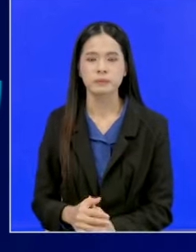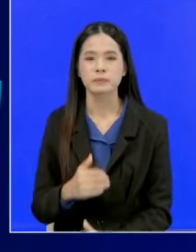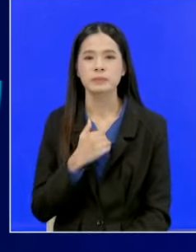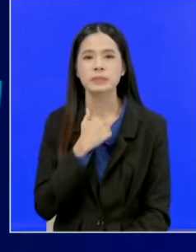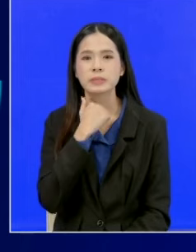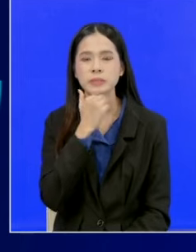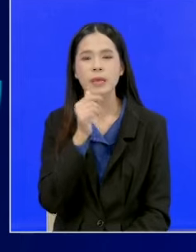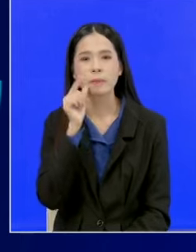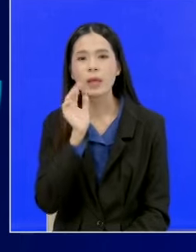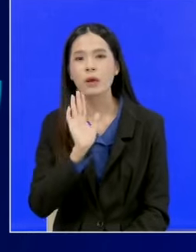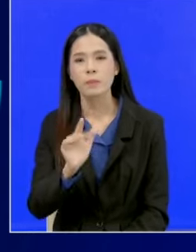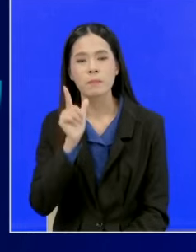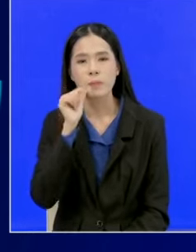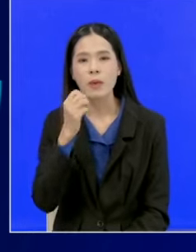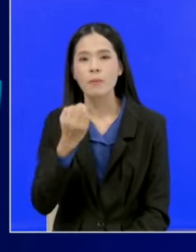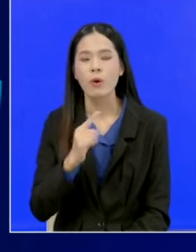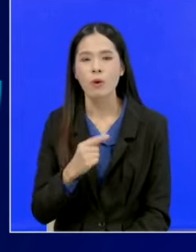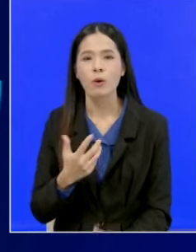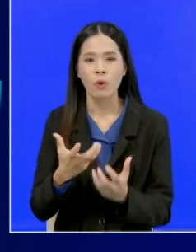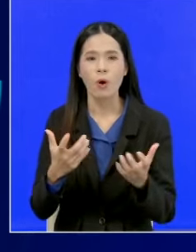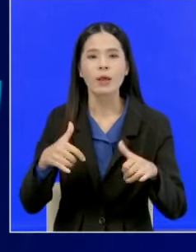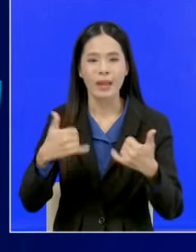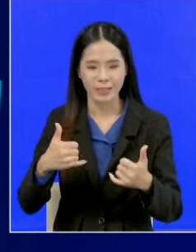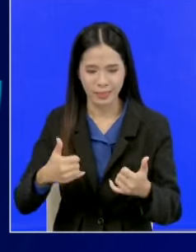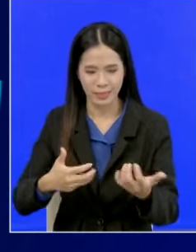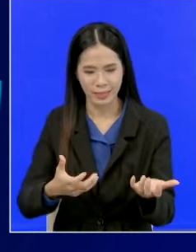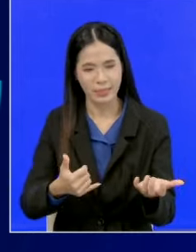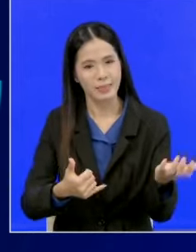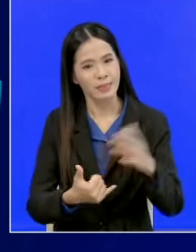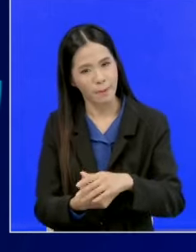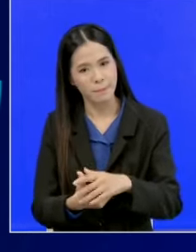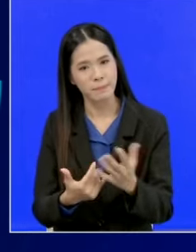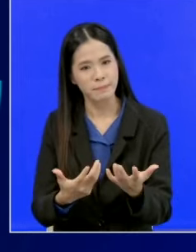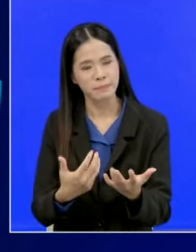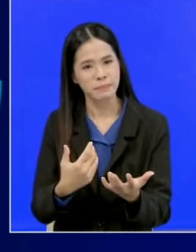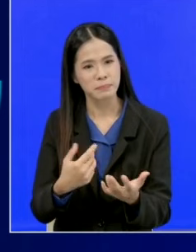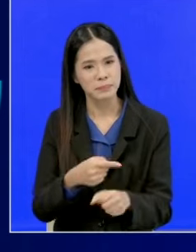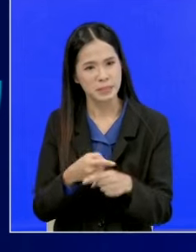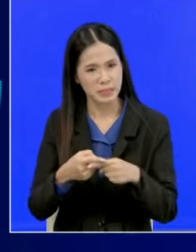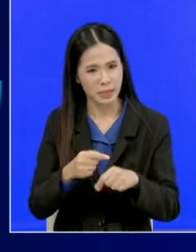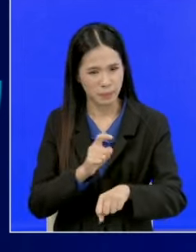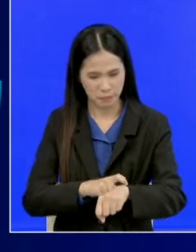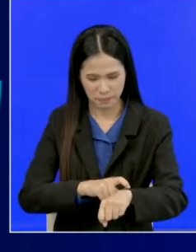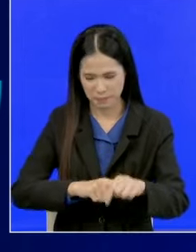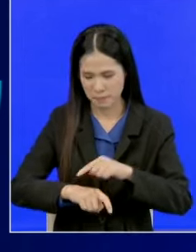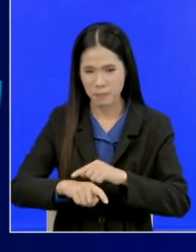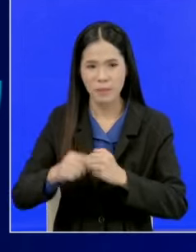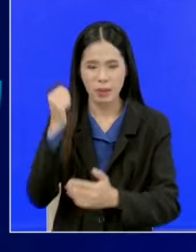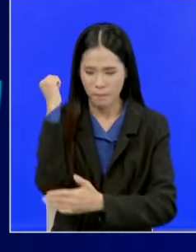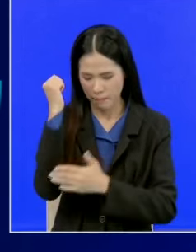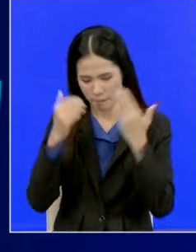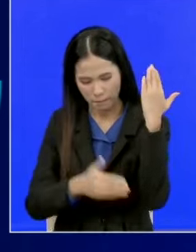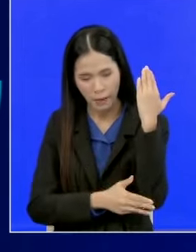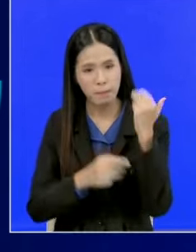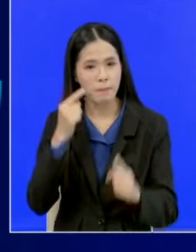แม่น้องกวางใช่ไหมฮะแม่บอกว่าอะไรนะโดนของเล่นทับ ใช่ ใช่ไหมเพราะฝั่งนั้นอ้างแล้วมันขนาดนี้เลยเหรอโดนของเล่นทับเนี่ย เพราะว่ามีแผลส